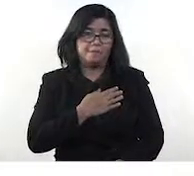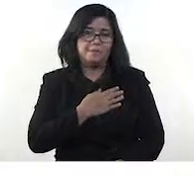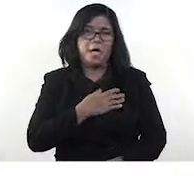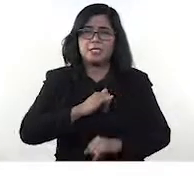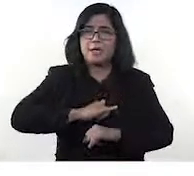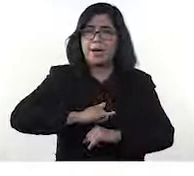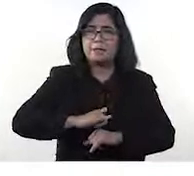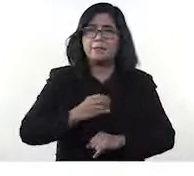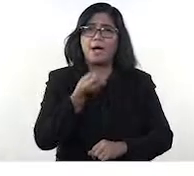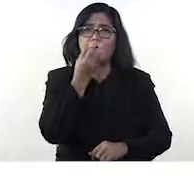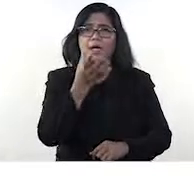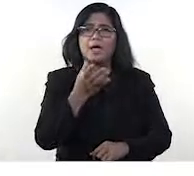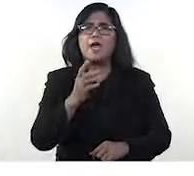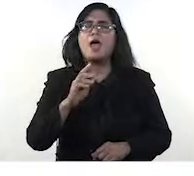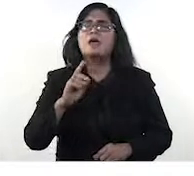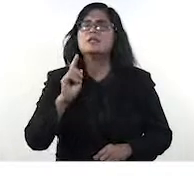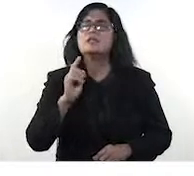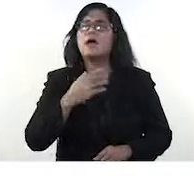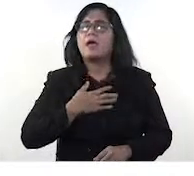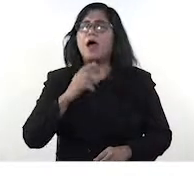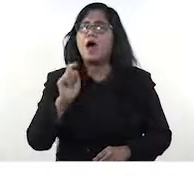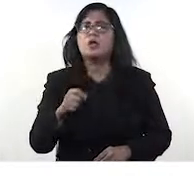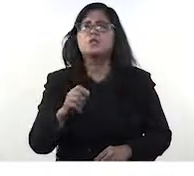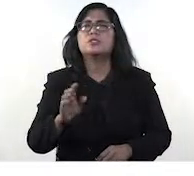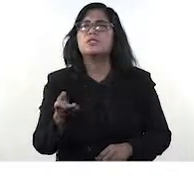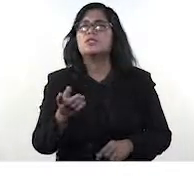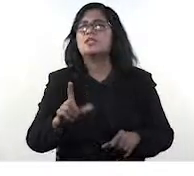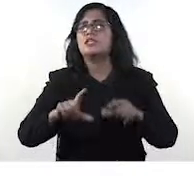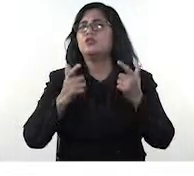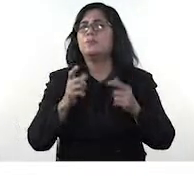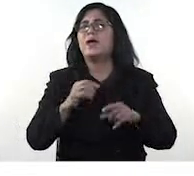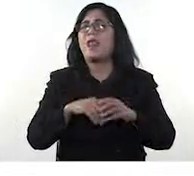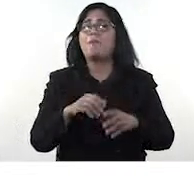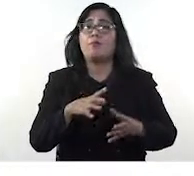kanan sudah tidak ada Salsa bilang sama saya saya harus hidup dalam roh